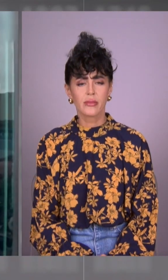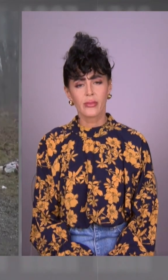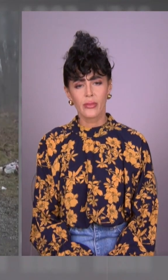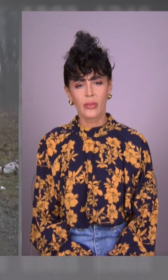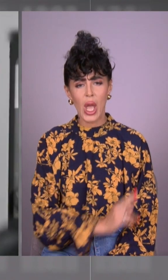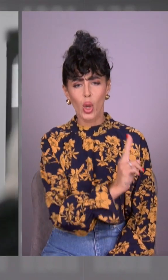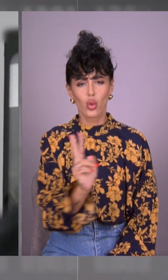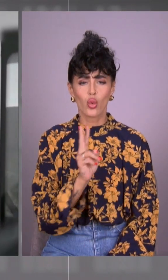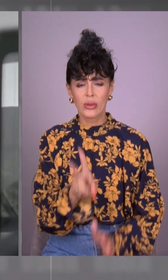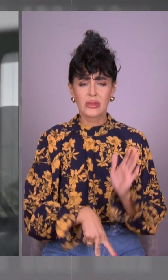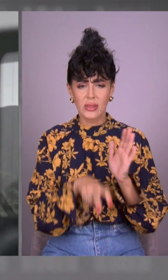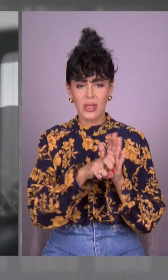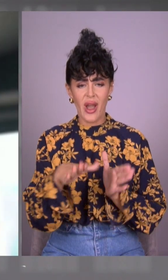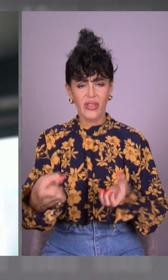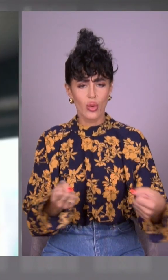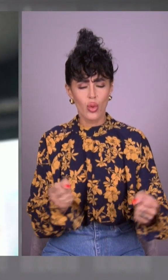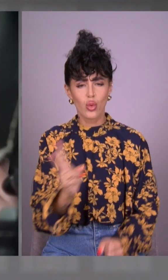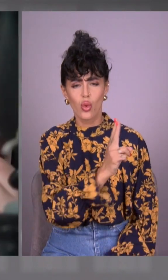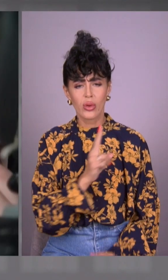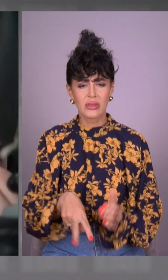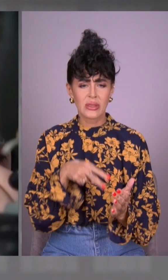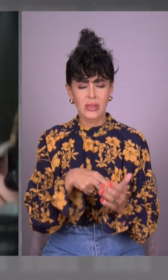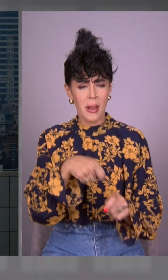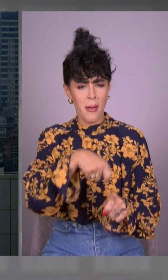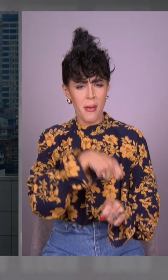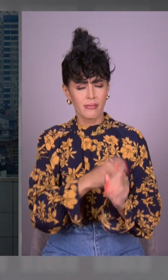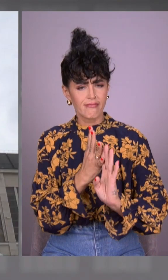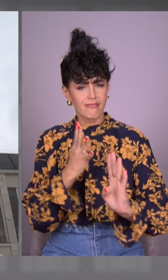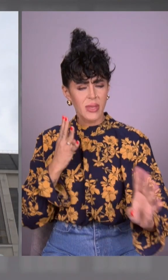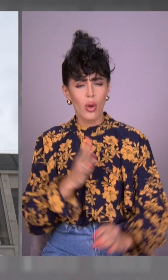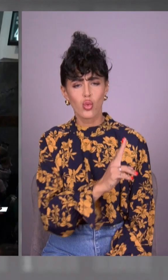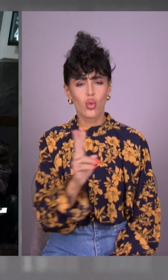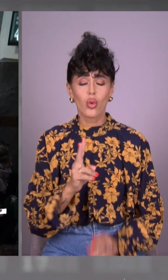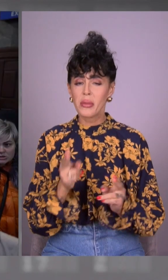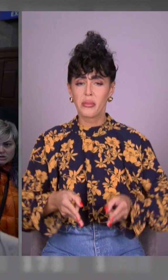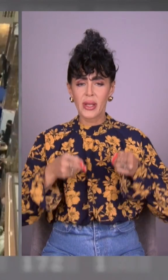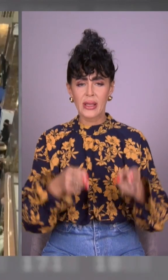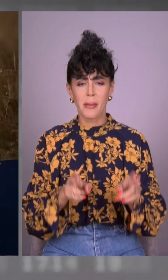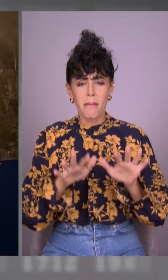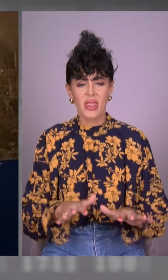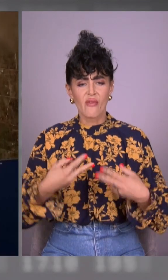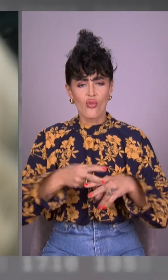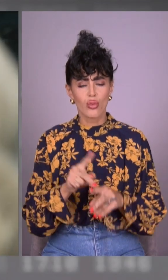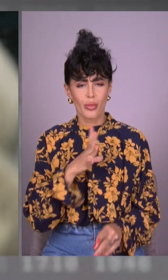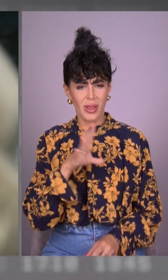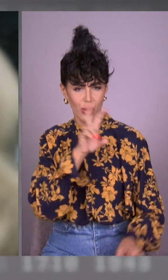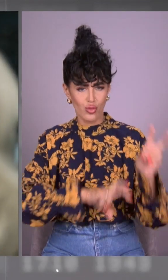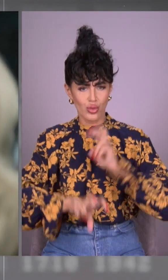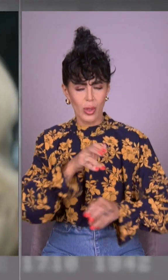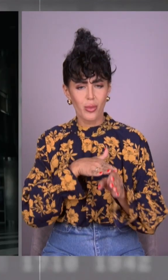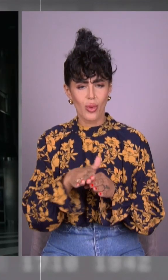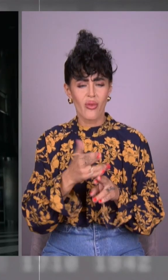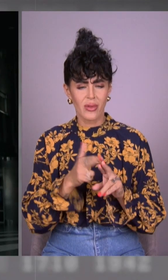Хтось сідав в авто та стояв у кілометрових заторах. Хтось приїздив на вокзал, аби знайти місце в заповнених